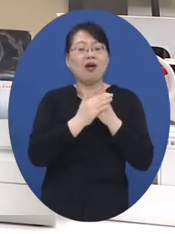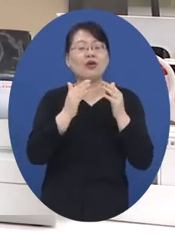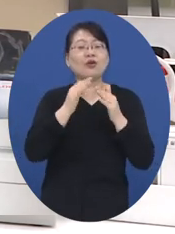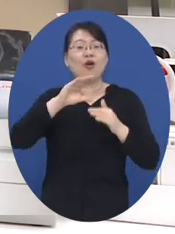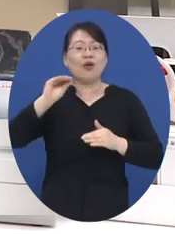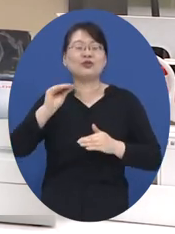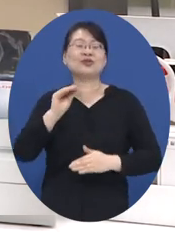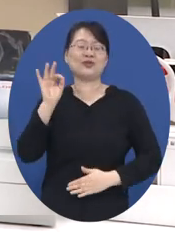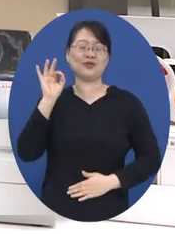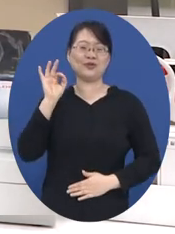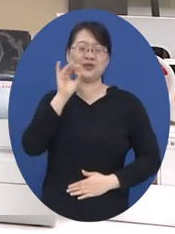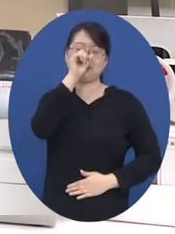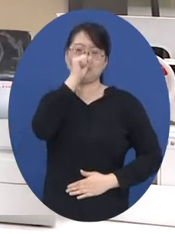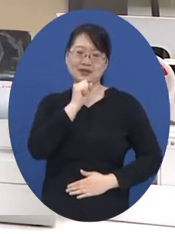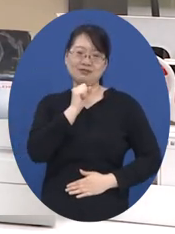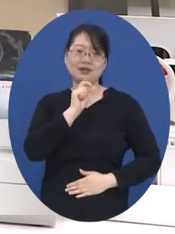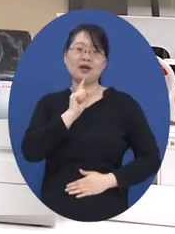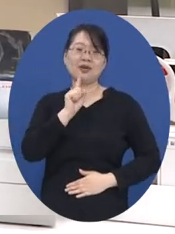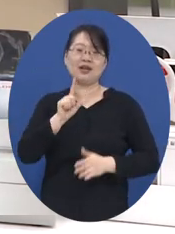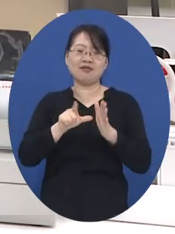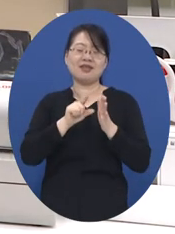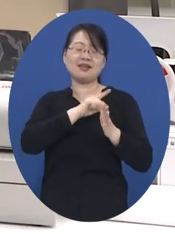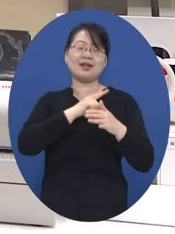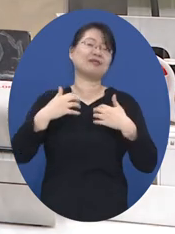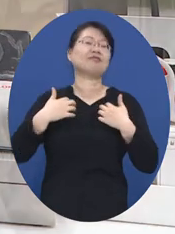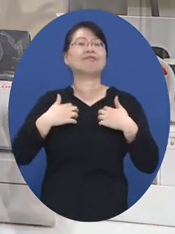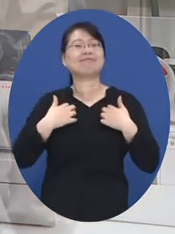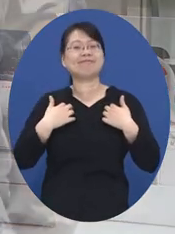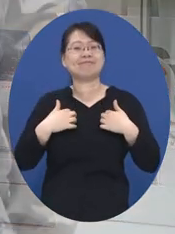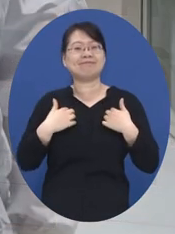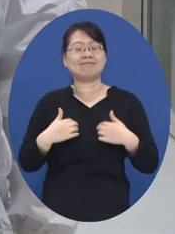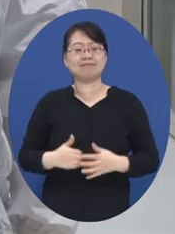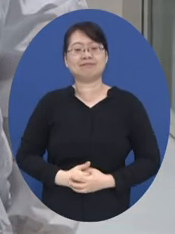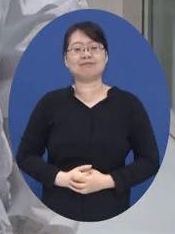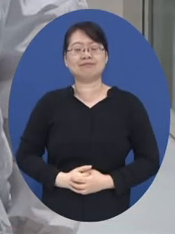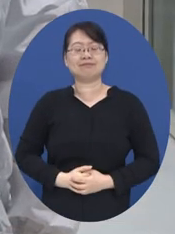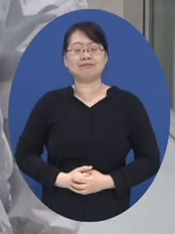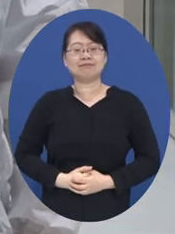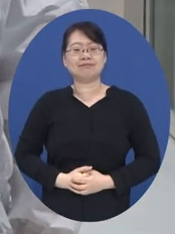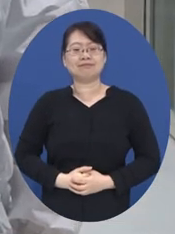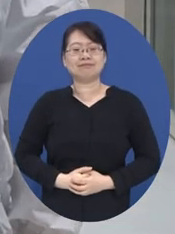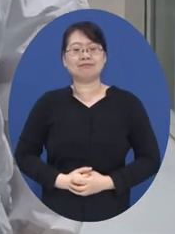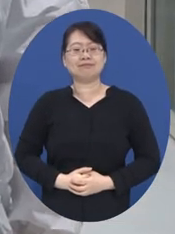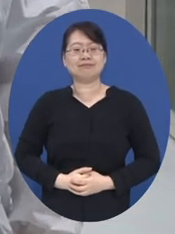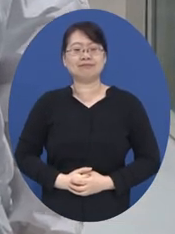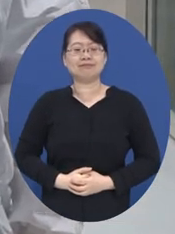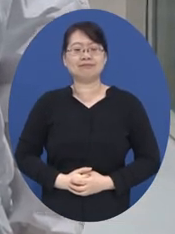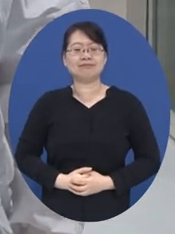가셔도 됩니다. 할 때가 제일 기쁩니다. 경기지TV 최지연입니다.